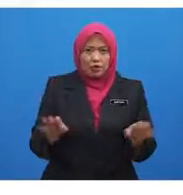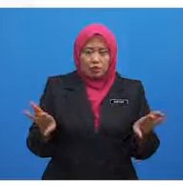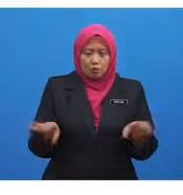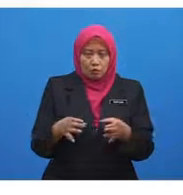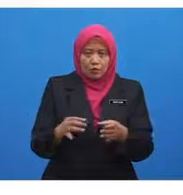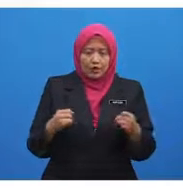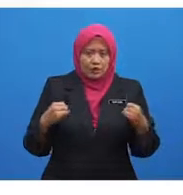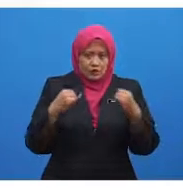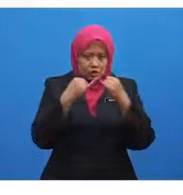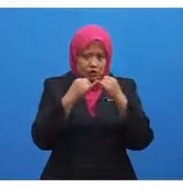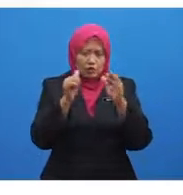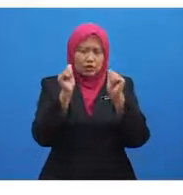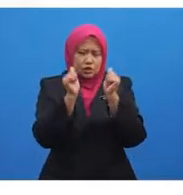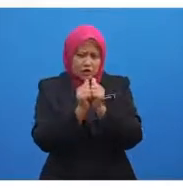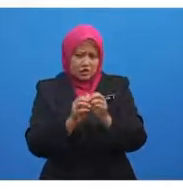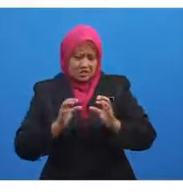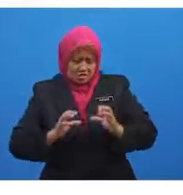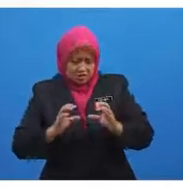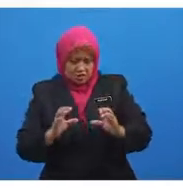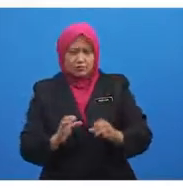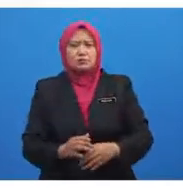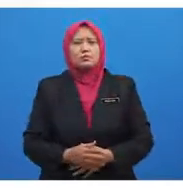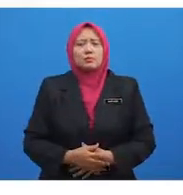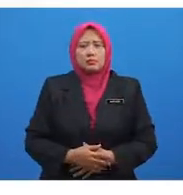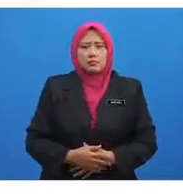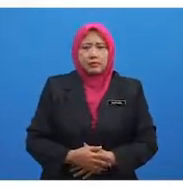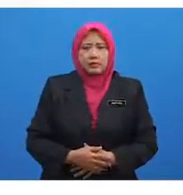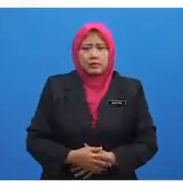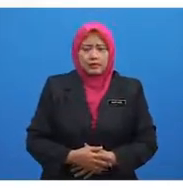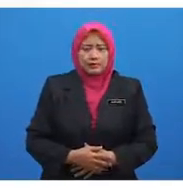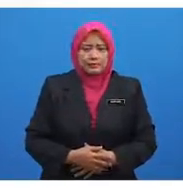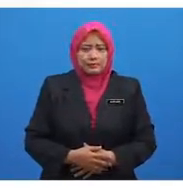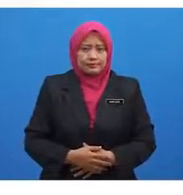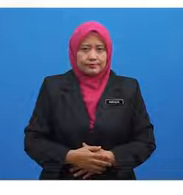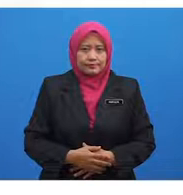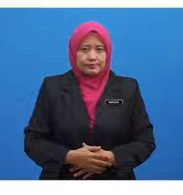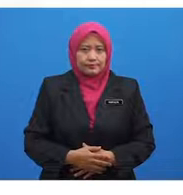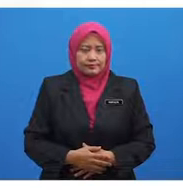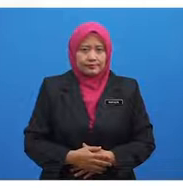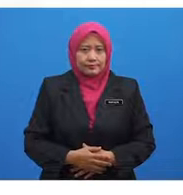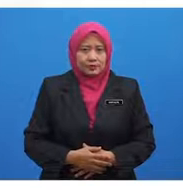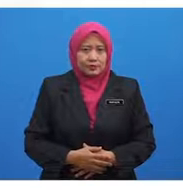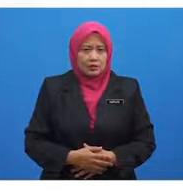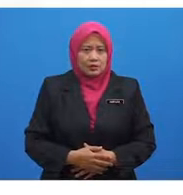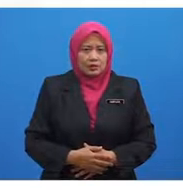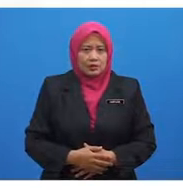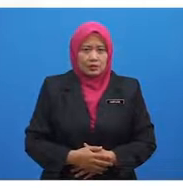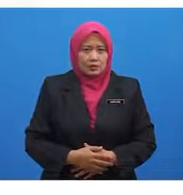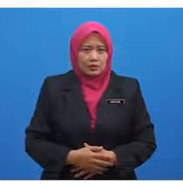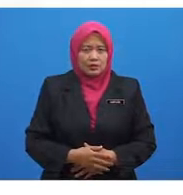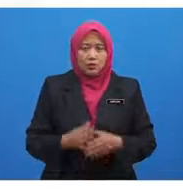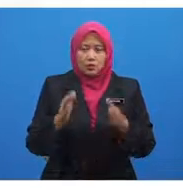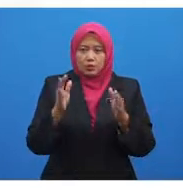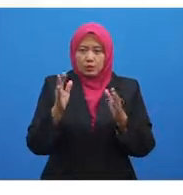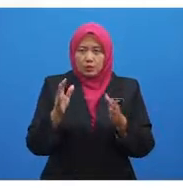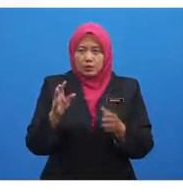itu, mereka menyampaikan titah raja kepada pawang raja. Lantas, 44 orang